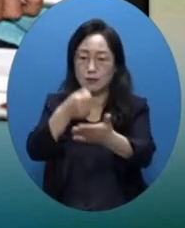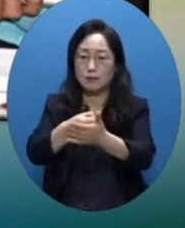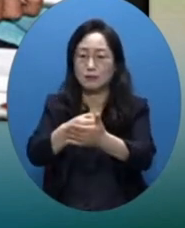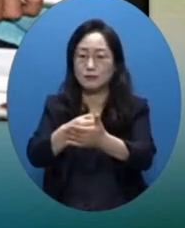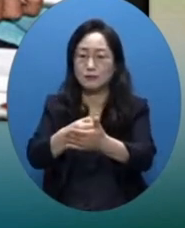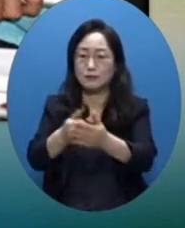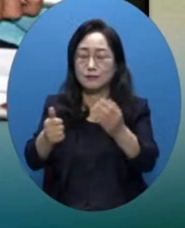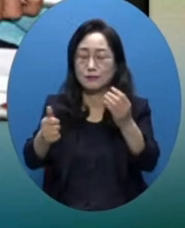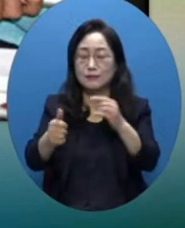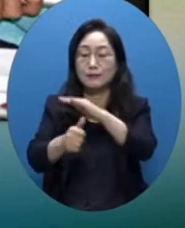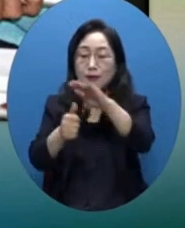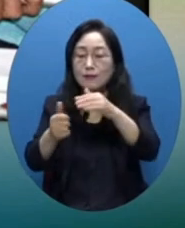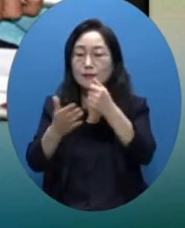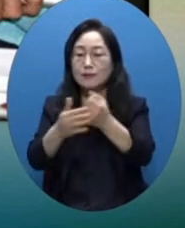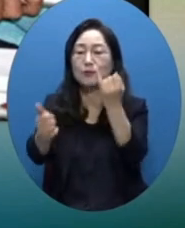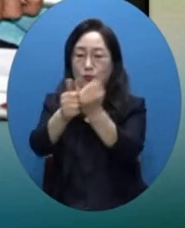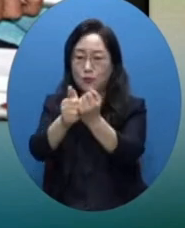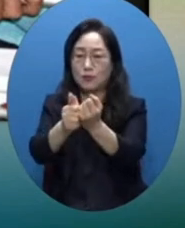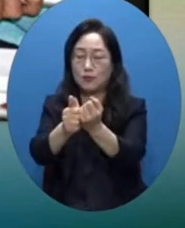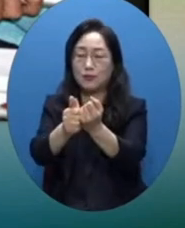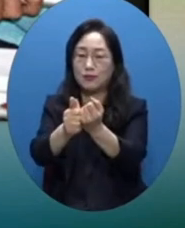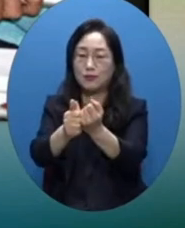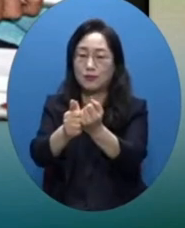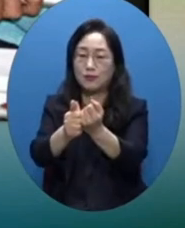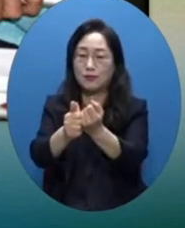저 사람을 사랑하기 때문에 결혼하겠습니다.